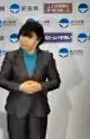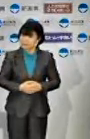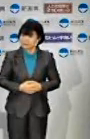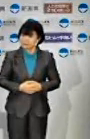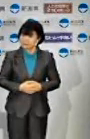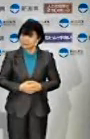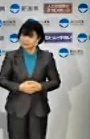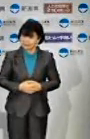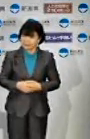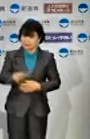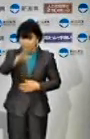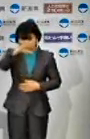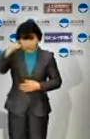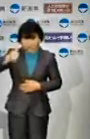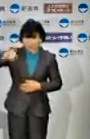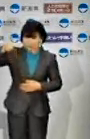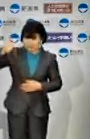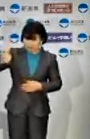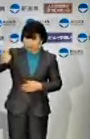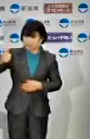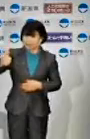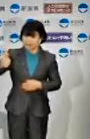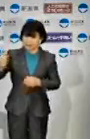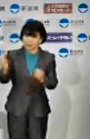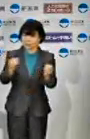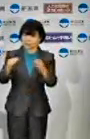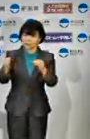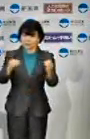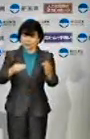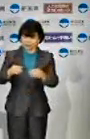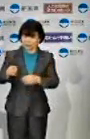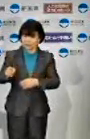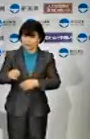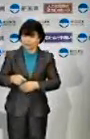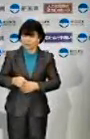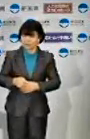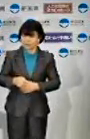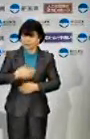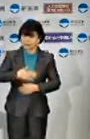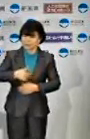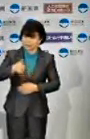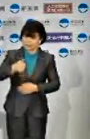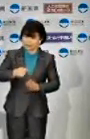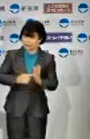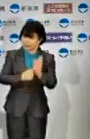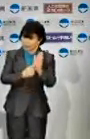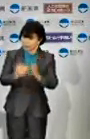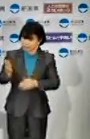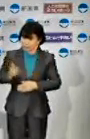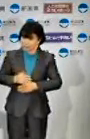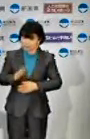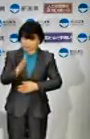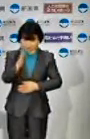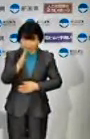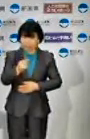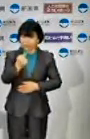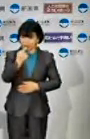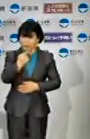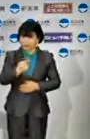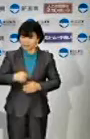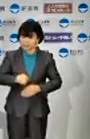アンバサダー就任の時の知事の会見でも、すごい有名、すごい人気だった んです。私自身は申し上げないんですけど、 直接ご縁はないんですけれ